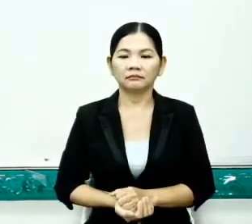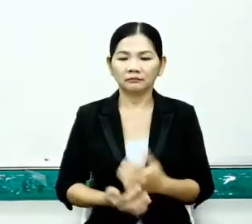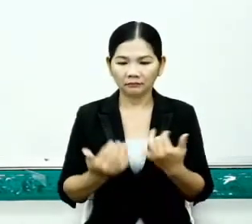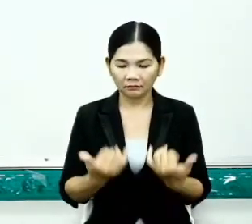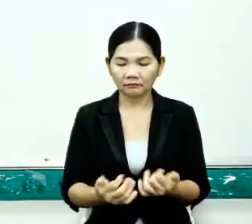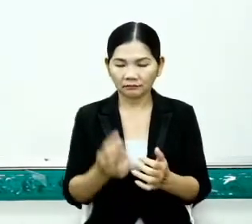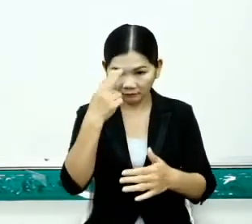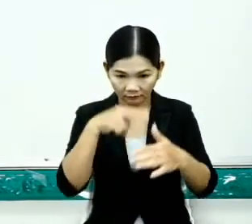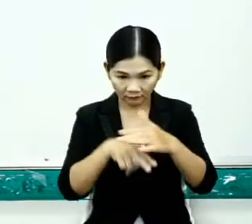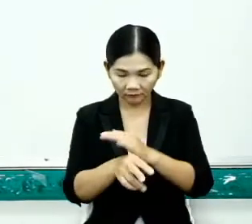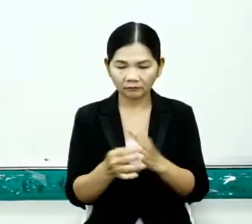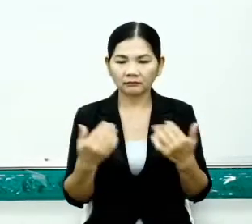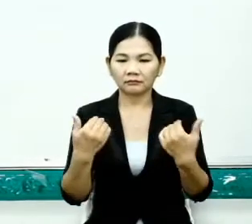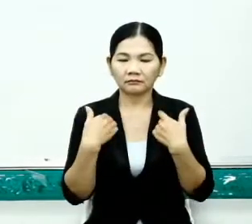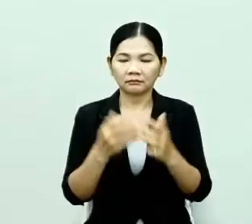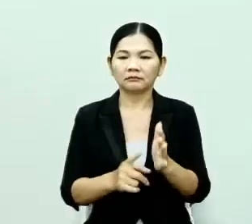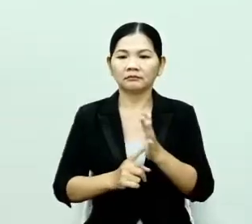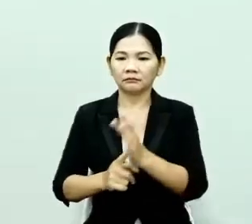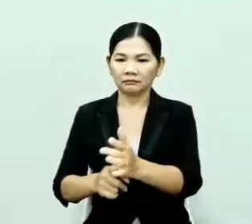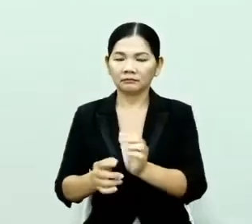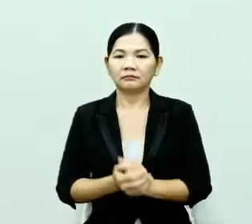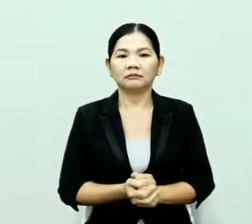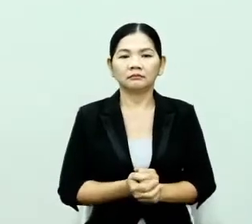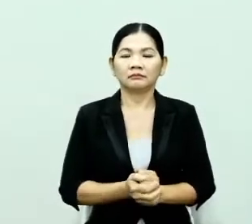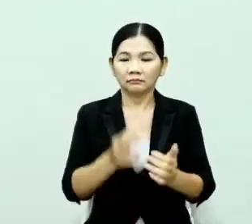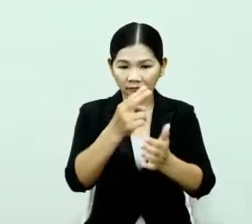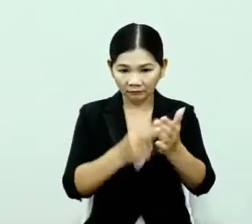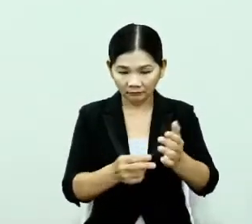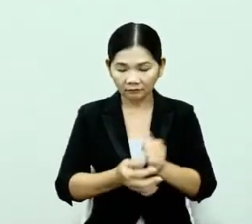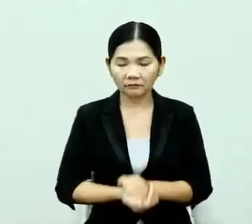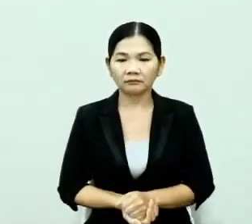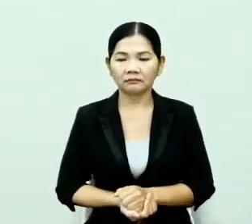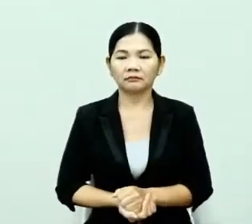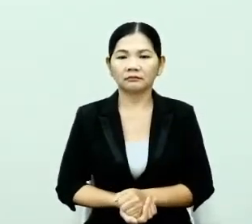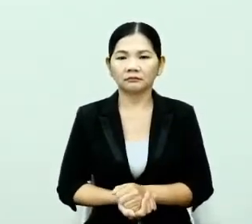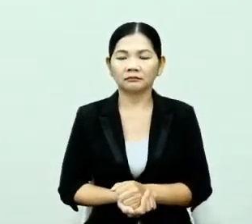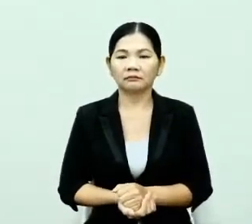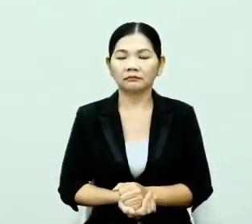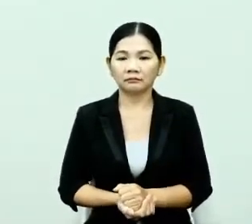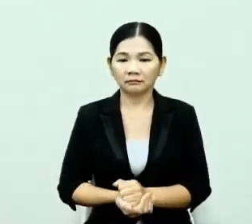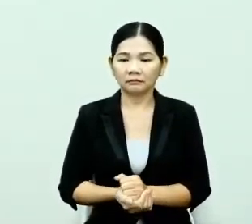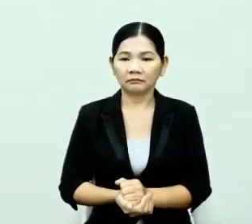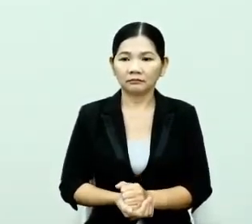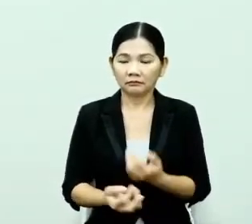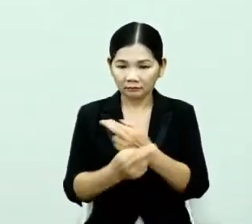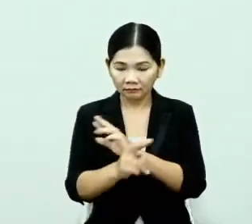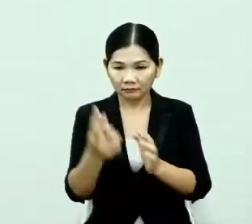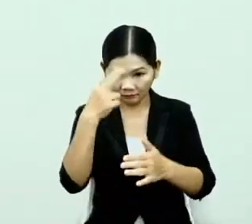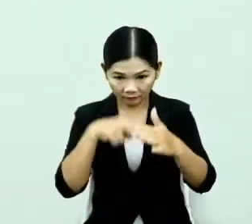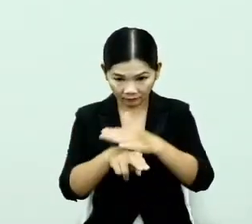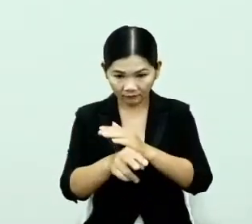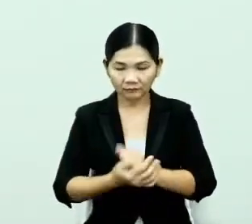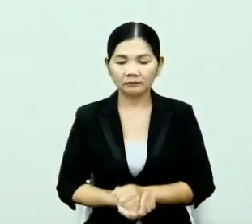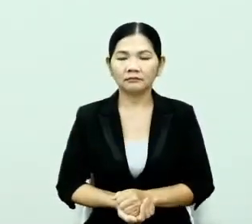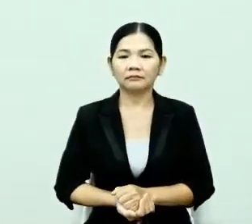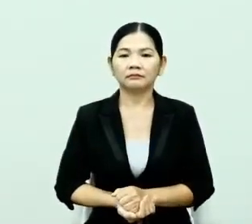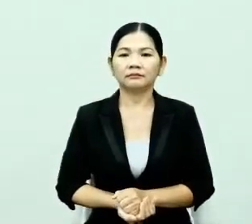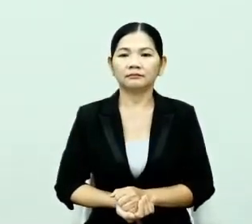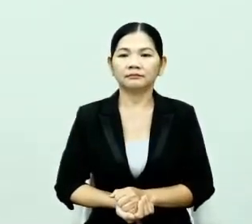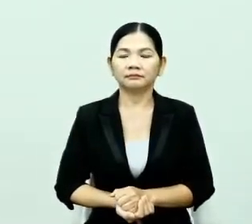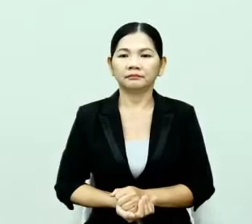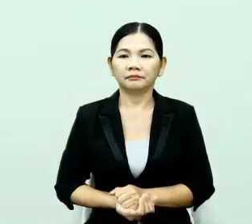ឡូវកូនចាំទូសទាយមើលតើអ្នកគ្រូបង្ហាញចាអ្វីនៅក្នុងចានៅក្នុងនេះកូនត្រៀមទូសទាយ